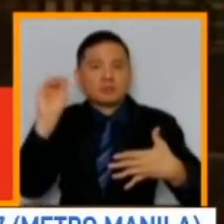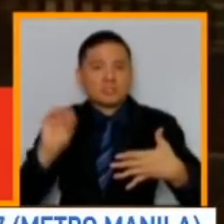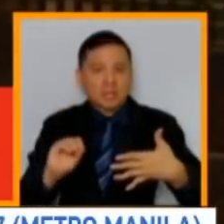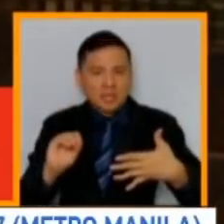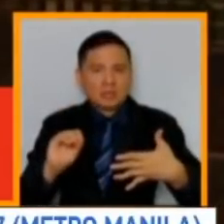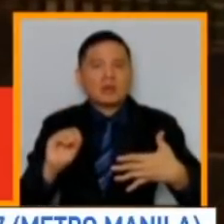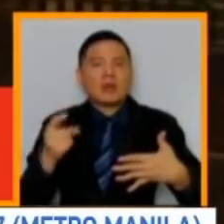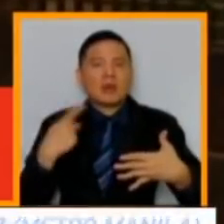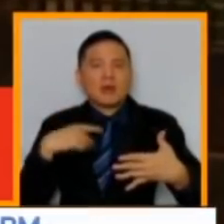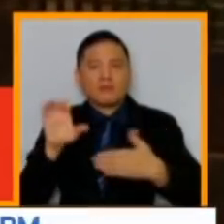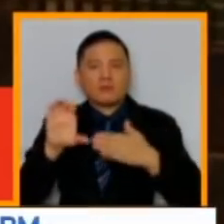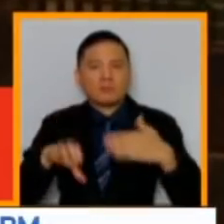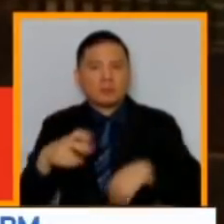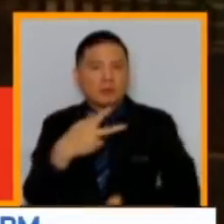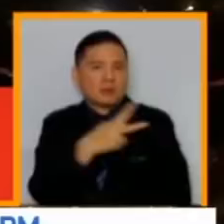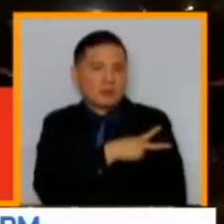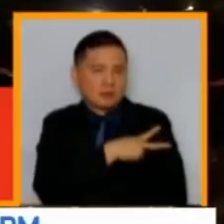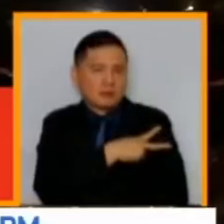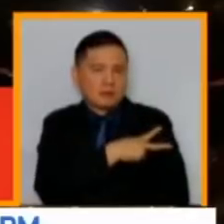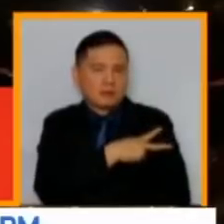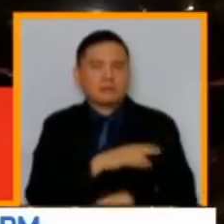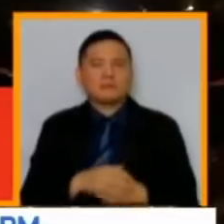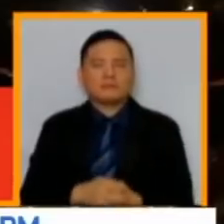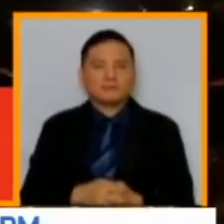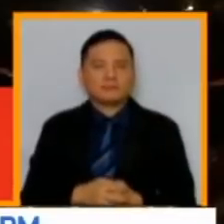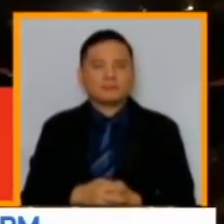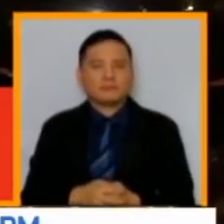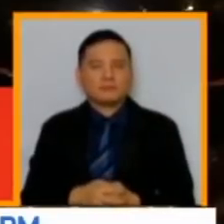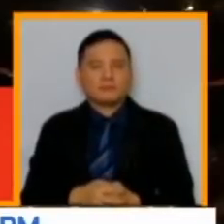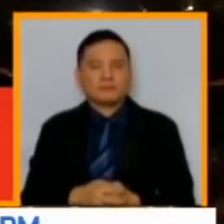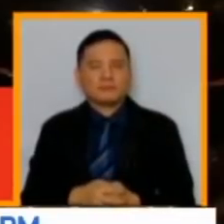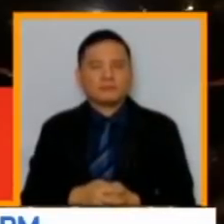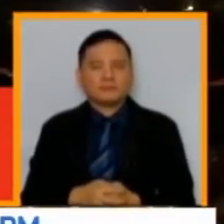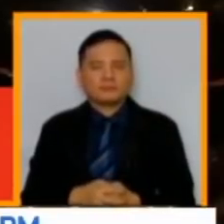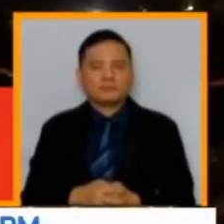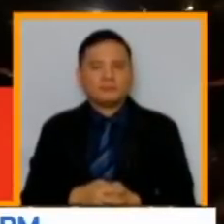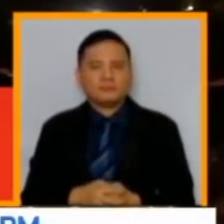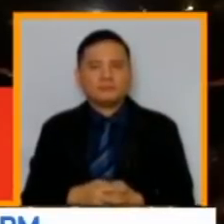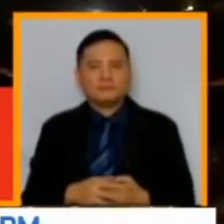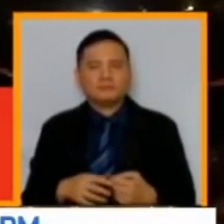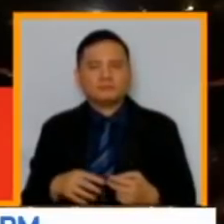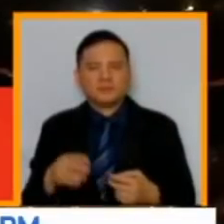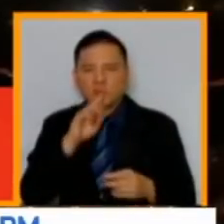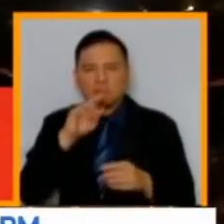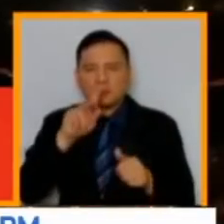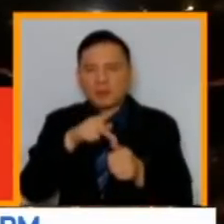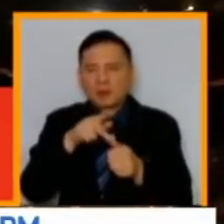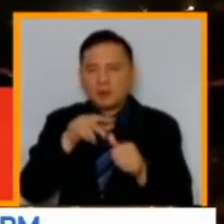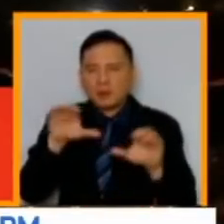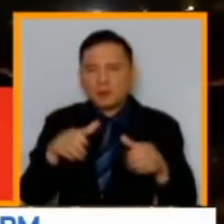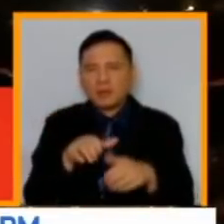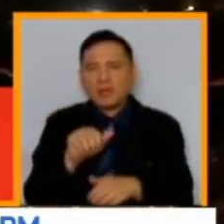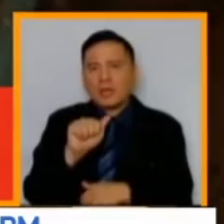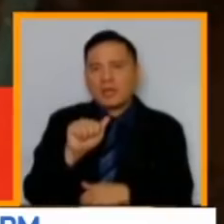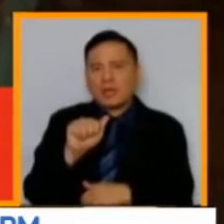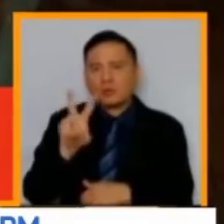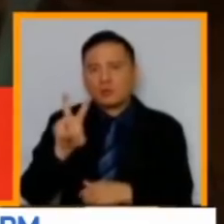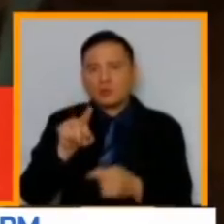ay bakunado. Mm-hmm. At saka yung A to A3, 70% ng A to A3 ay bakunado.